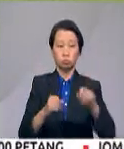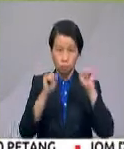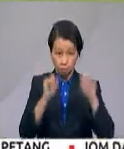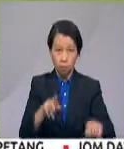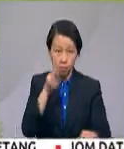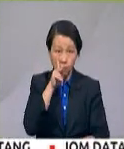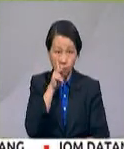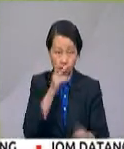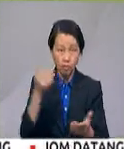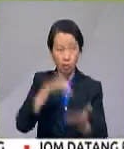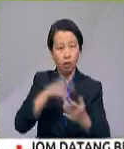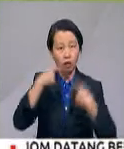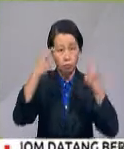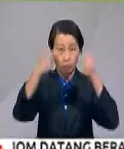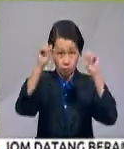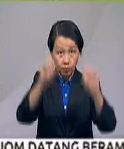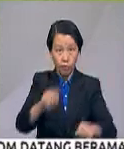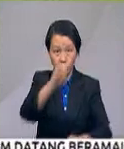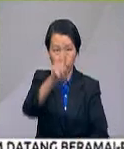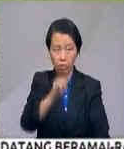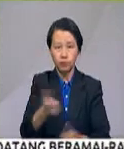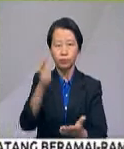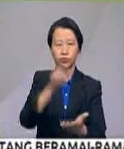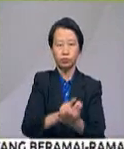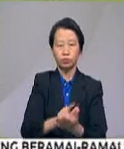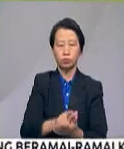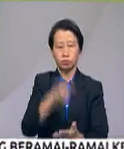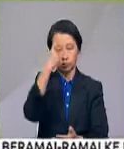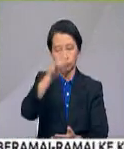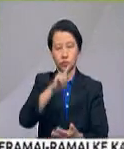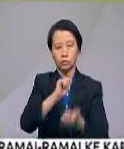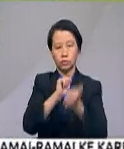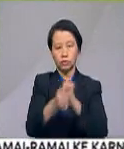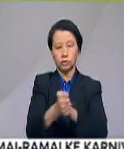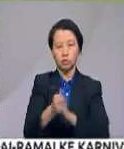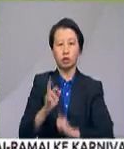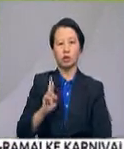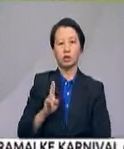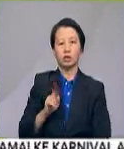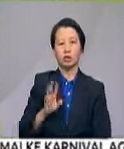mampukah Kedah mengulangi kejayaan tersebut? Laporan Rashid Jali untuk Sukan RTM.